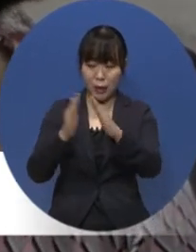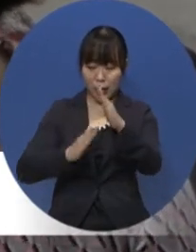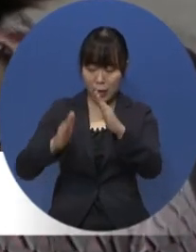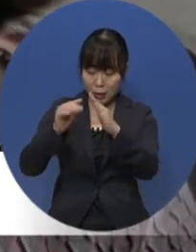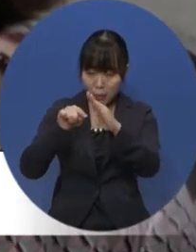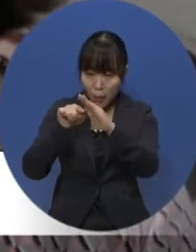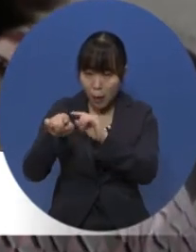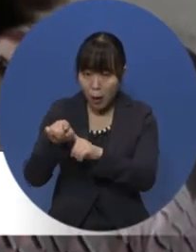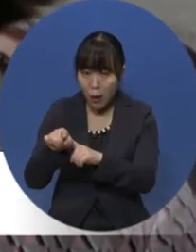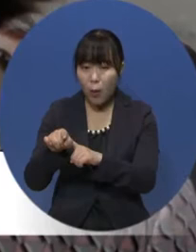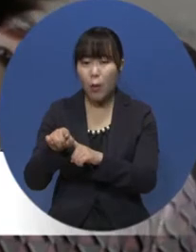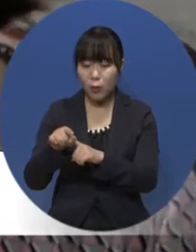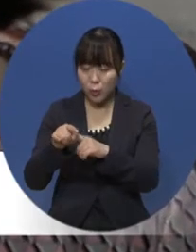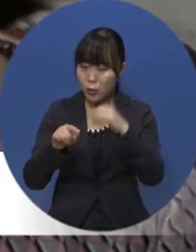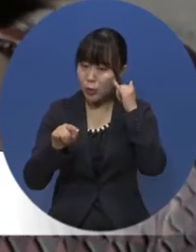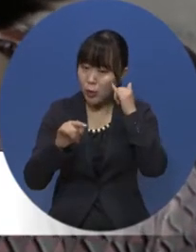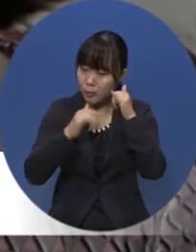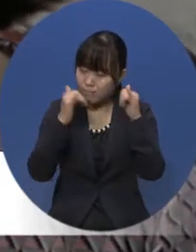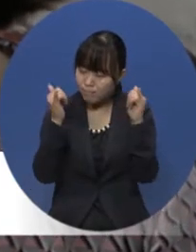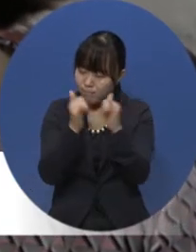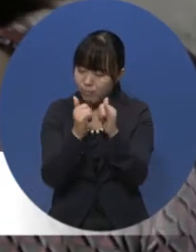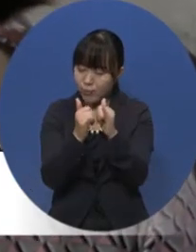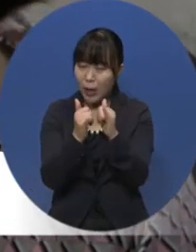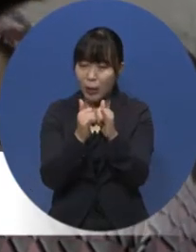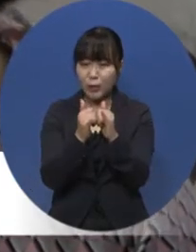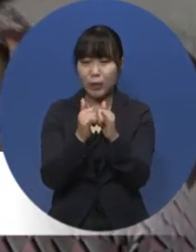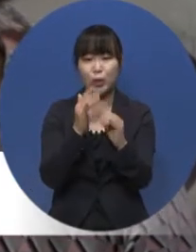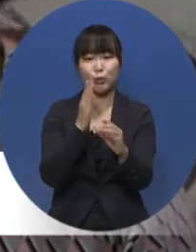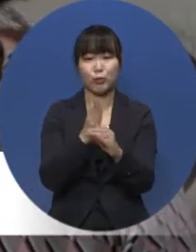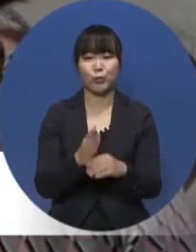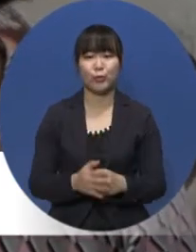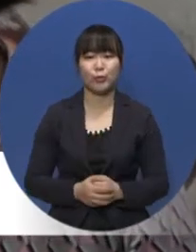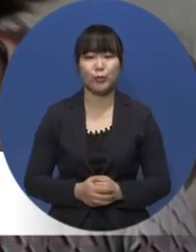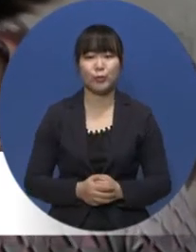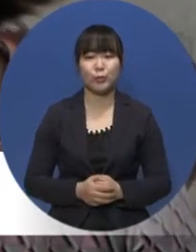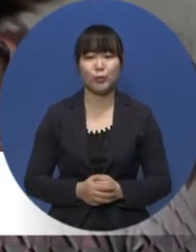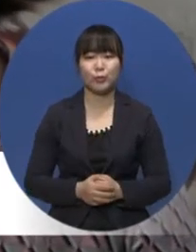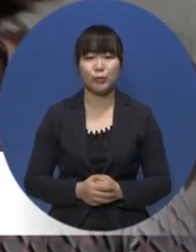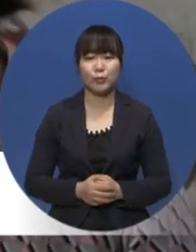가정을 방문하고 또 전화로 해서 계속 모니터링을 하시고